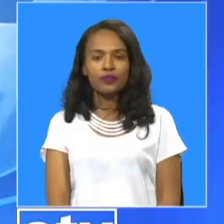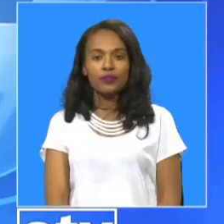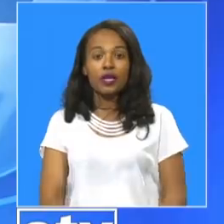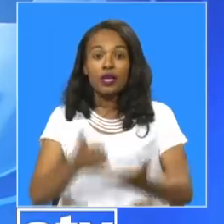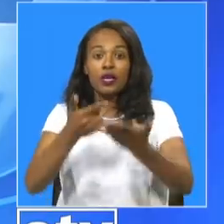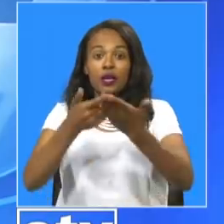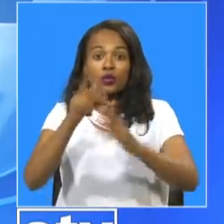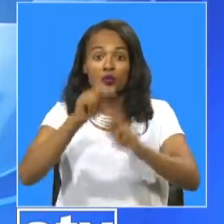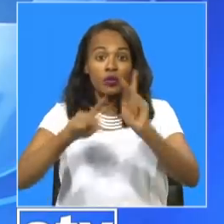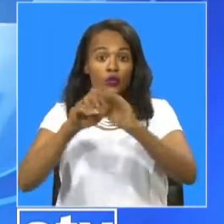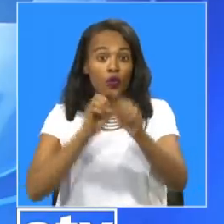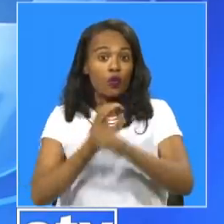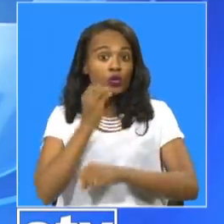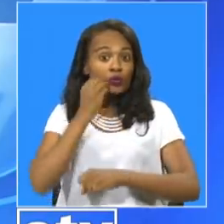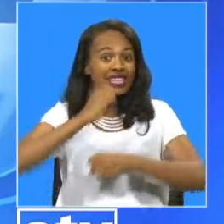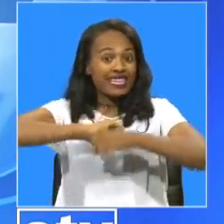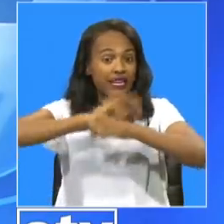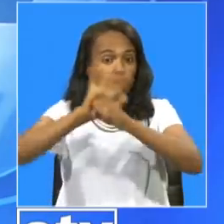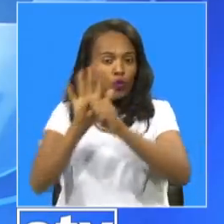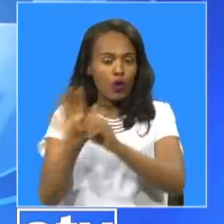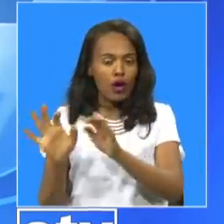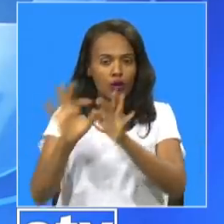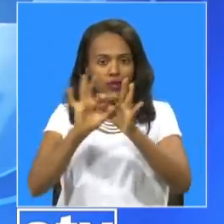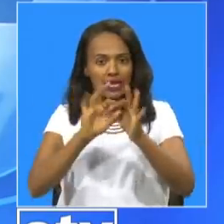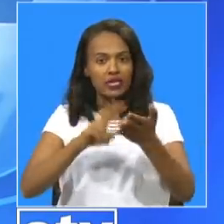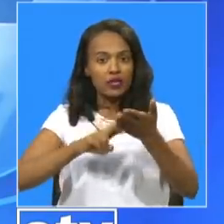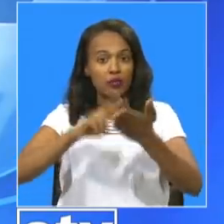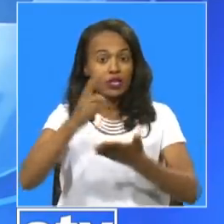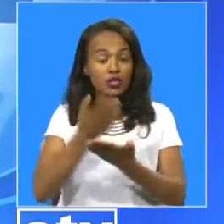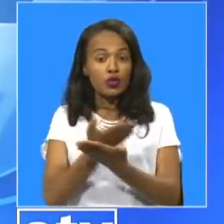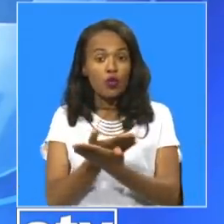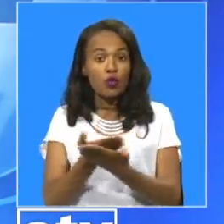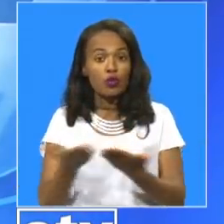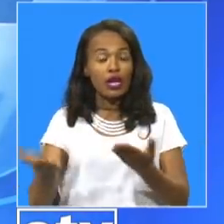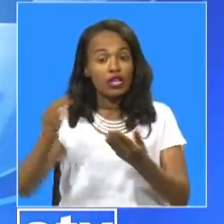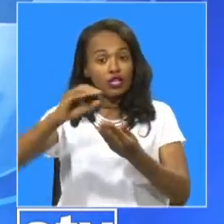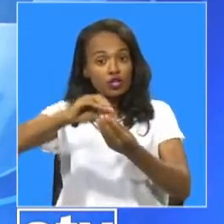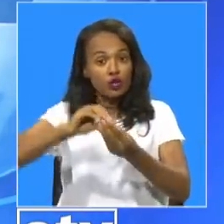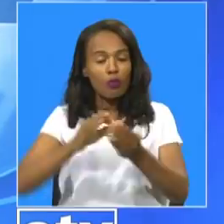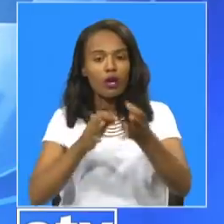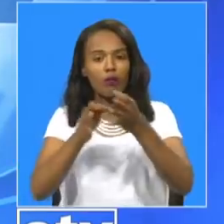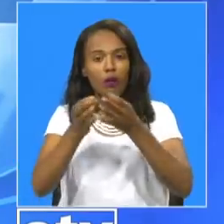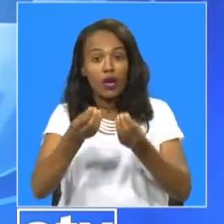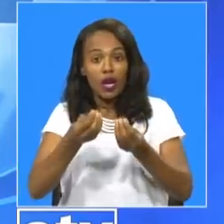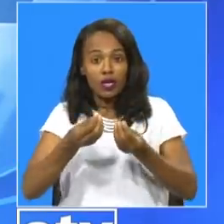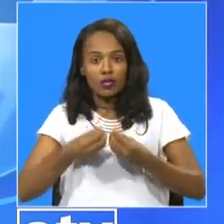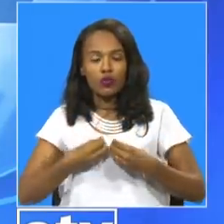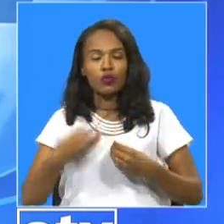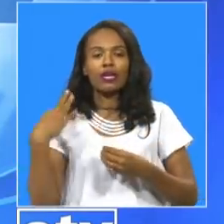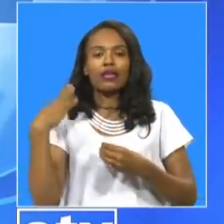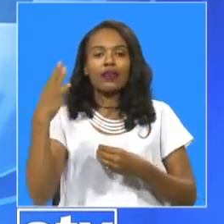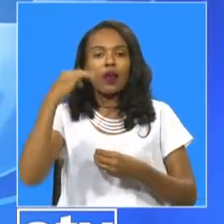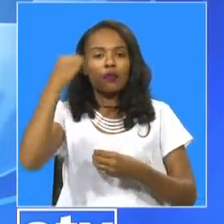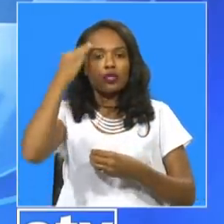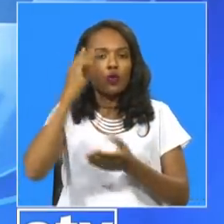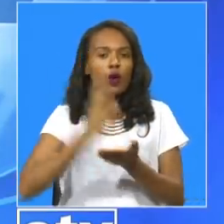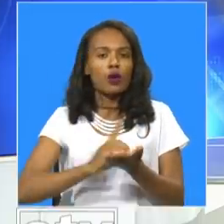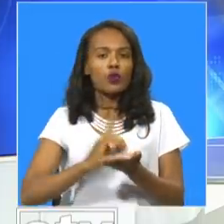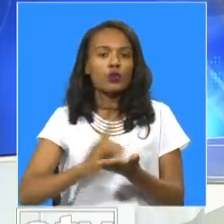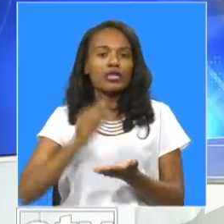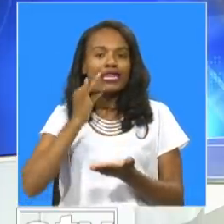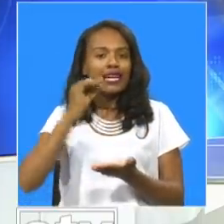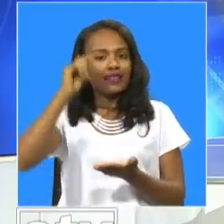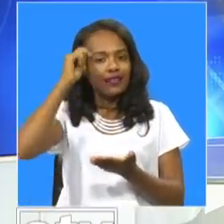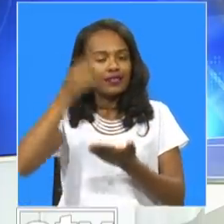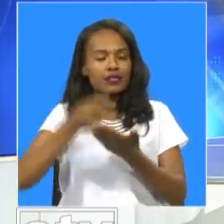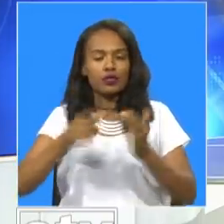ከዚሁ በስቶካዎች ምክር ቤት ከኮሮና ጋር በተያዘ በተነሳው ጉዳይ ተጨማሪ ማብራሪያ ሊሰጡን የጤና ሚኒስትሯ ዶክተር ሊያ ታደሰ